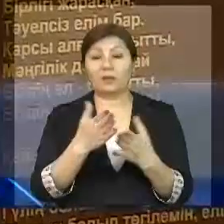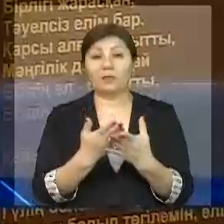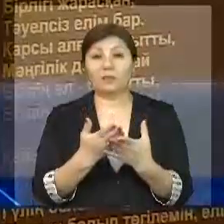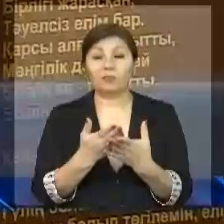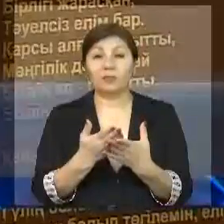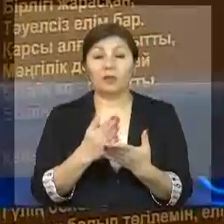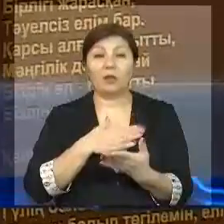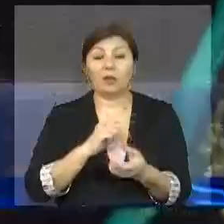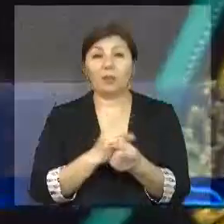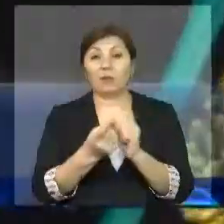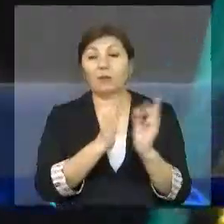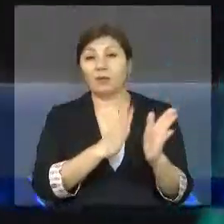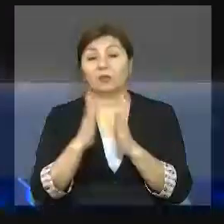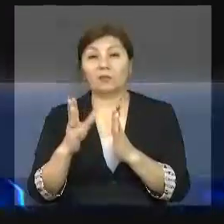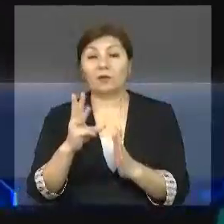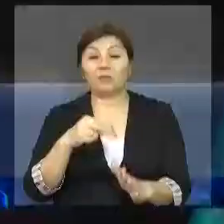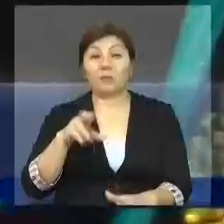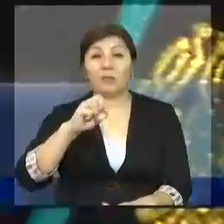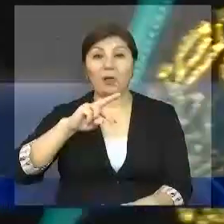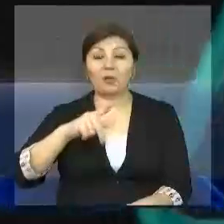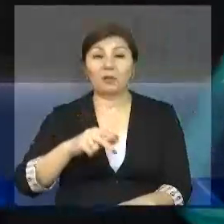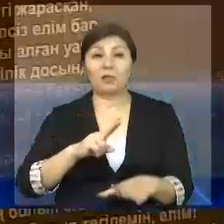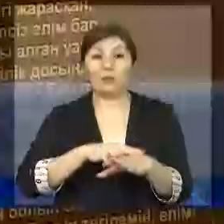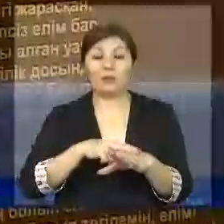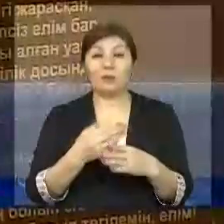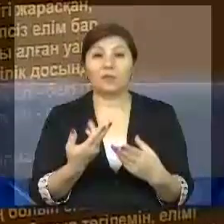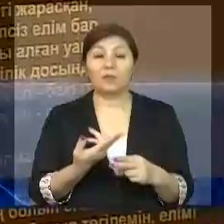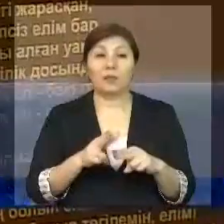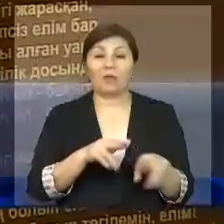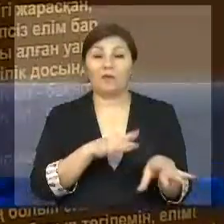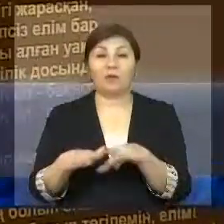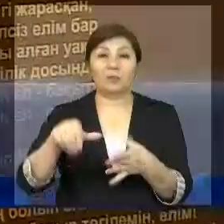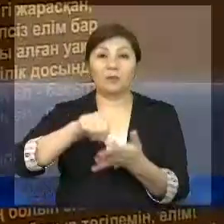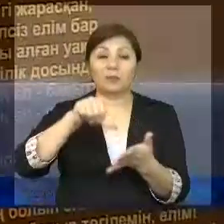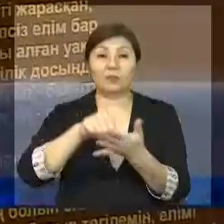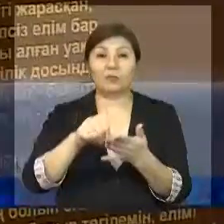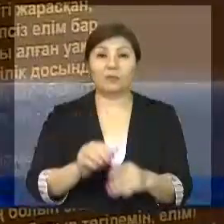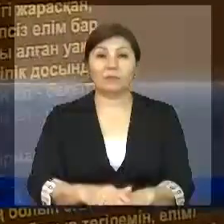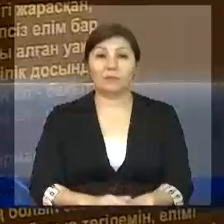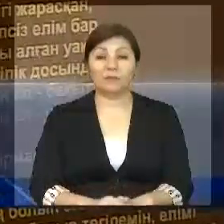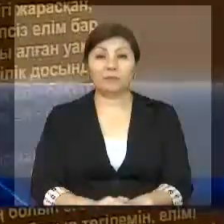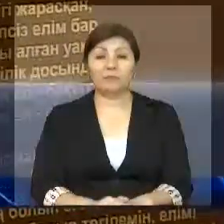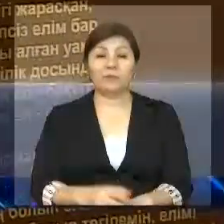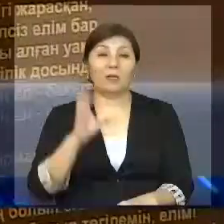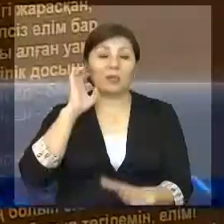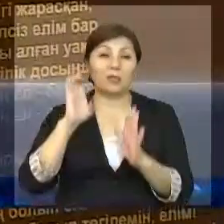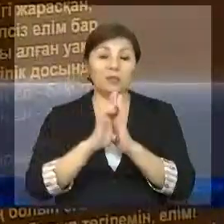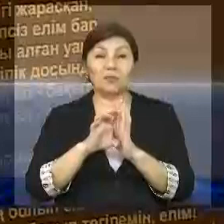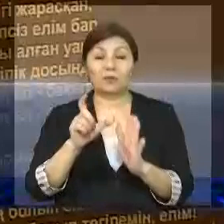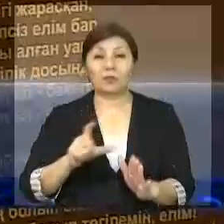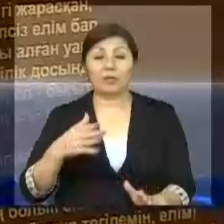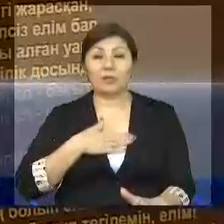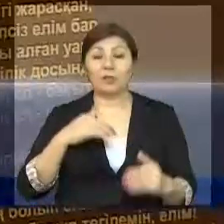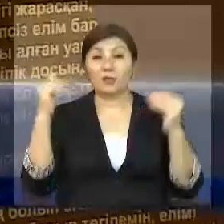переходим поэтапно к сервисной модели полиции Да в данном мероприятии принимает участие и нашего